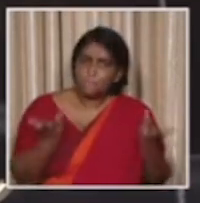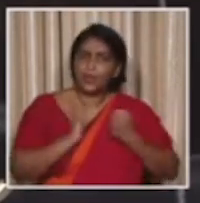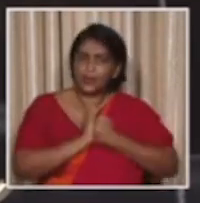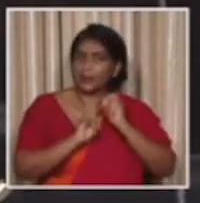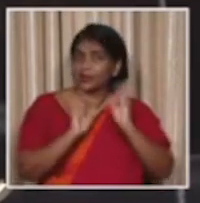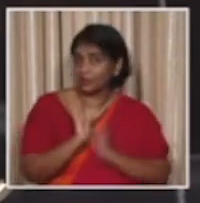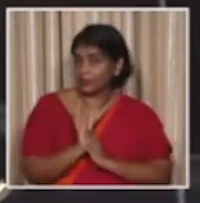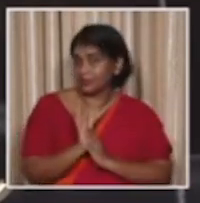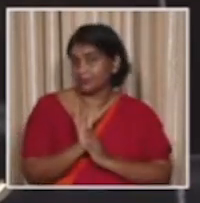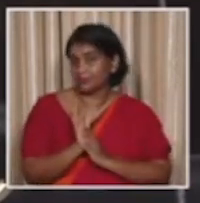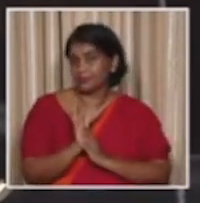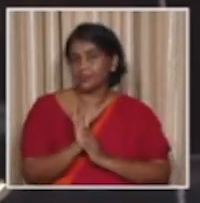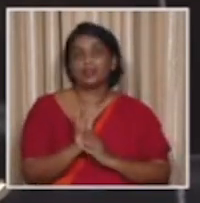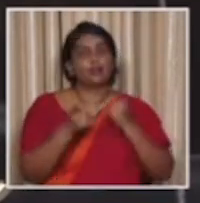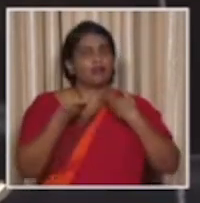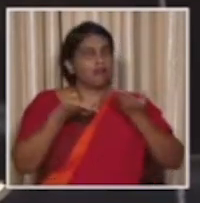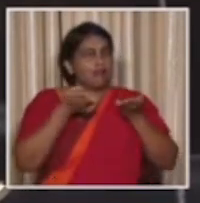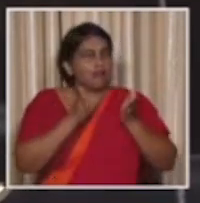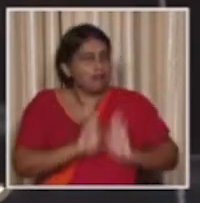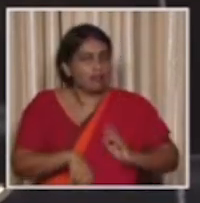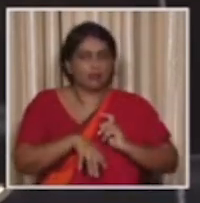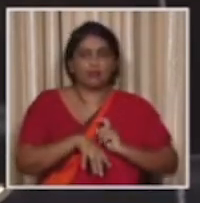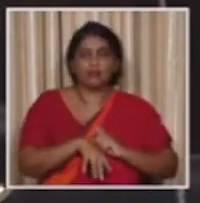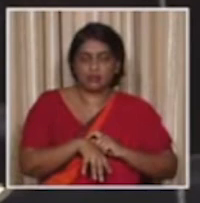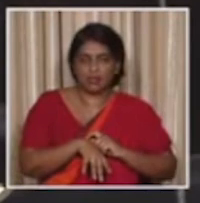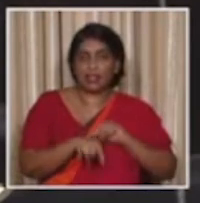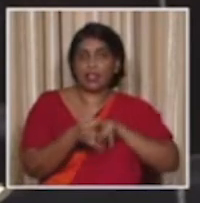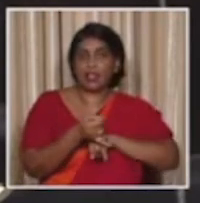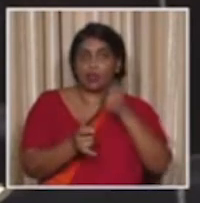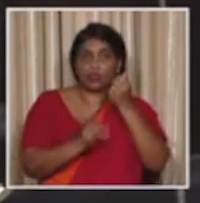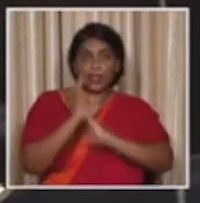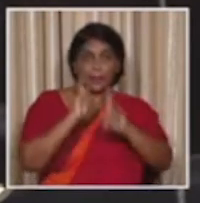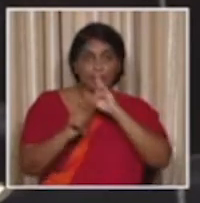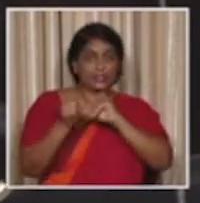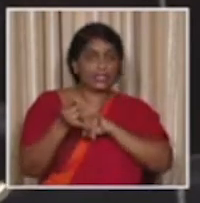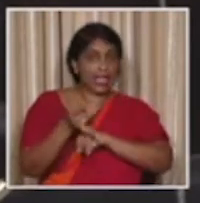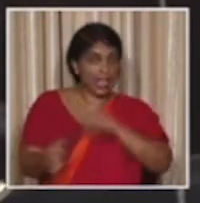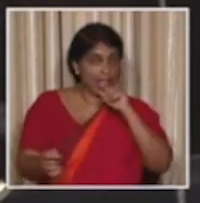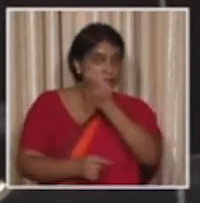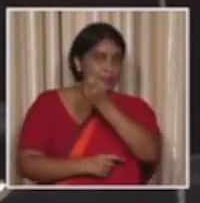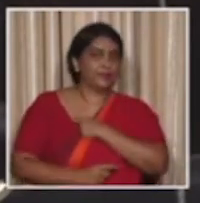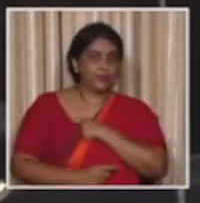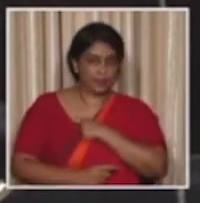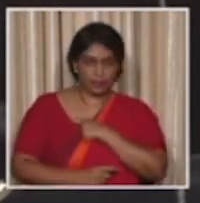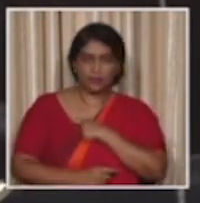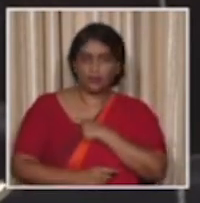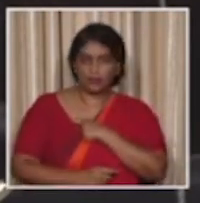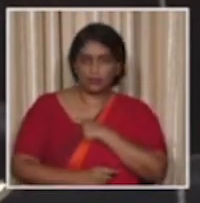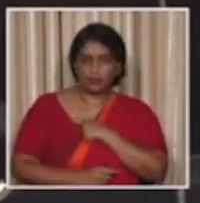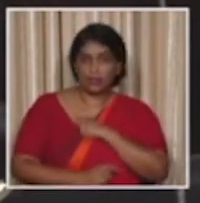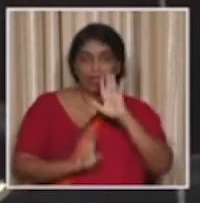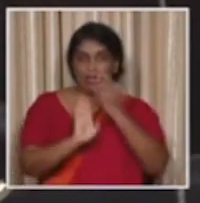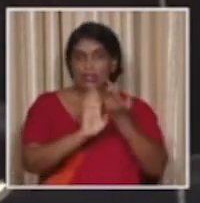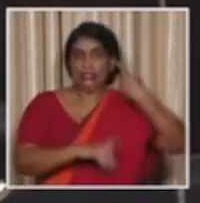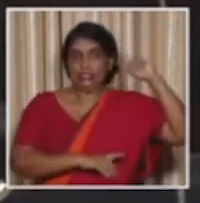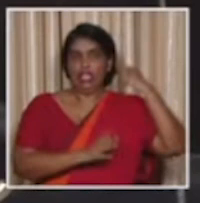අගමැතිතුමා. පස්සේ අවසාන මොහොතේදී ලේකම් මුදල් අමාත්‍යාංශ ලේකම්තුමා මට කිව්වා, නෙමෙයි ඊට